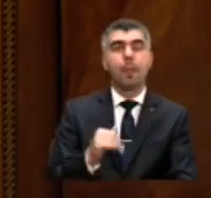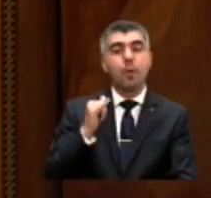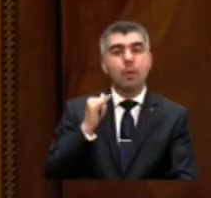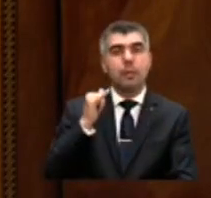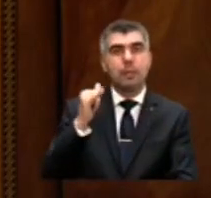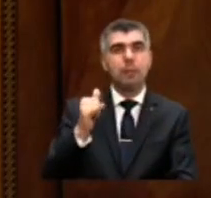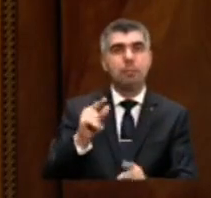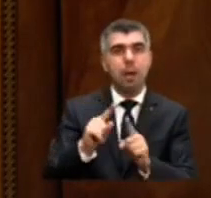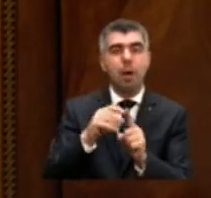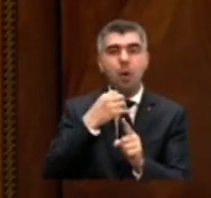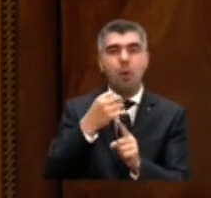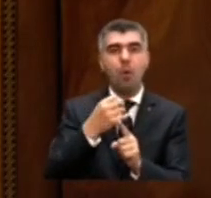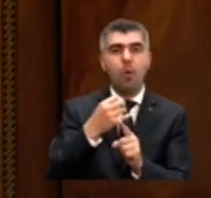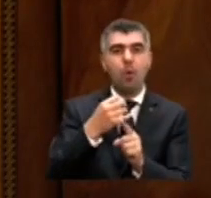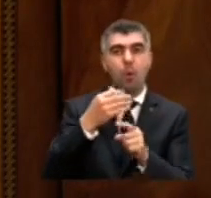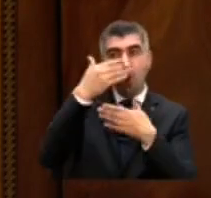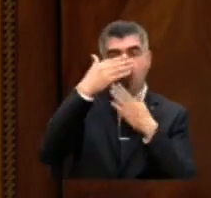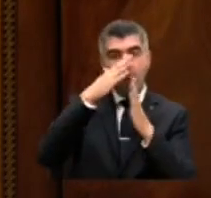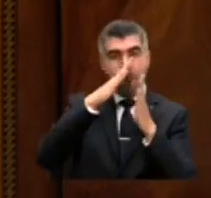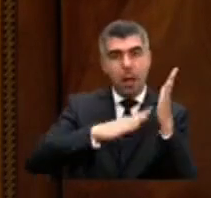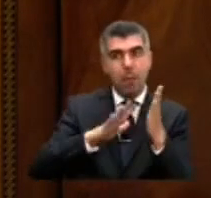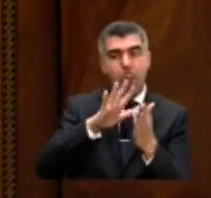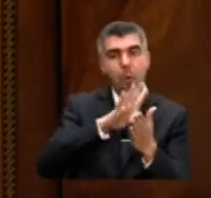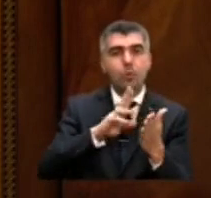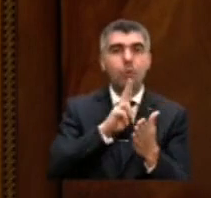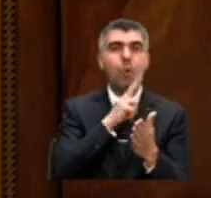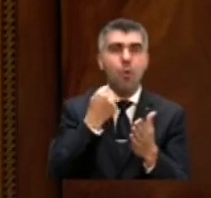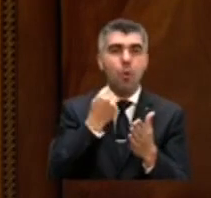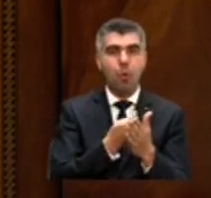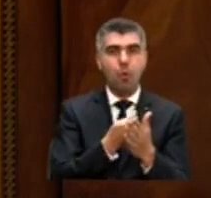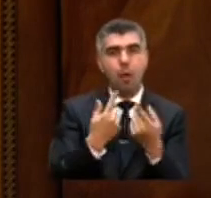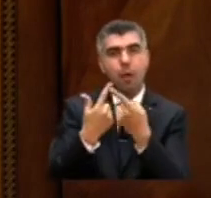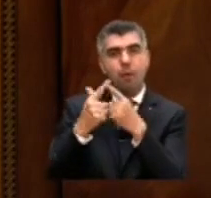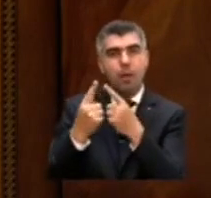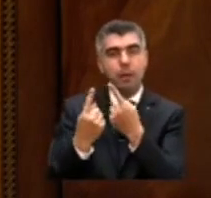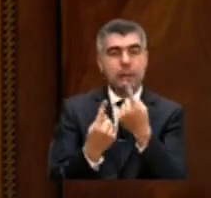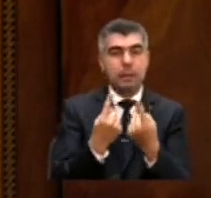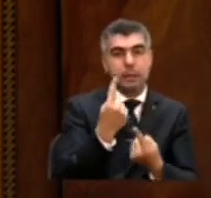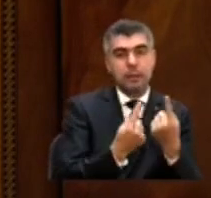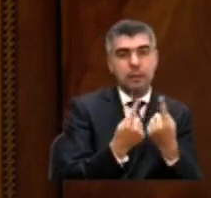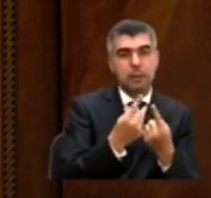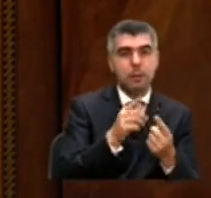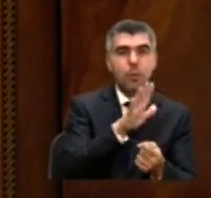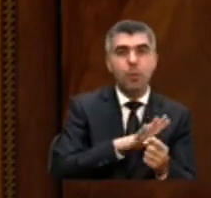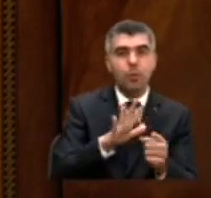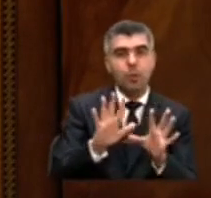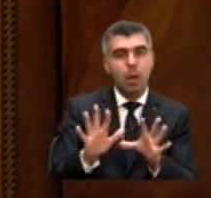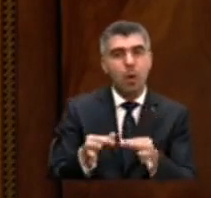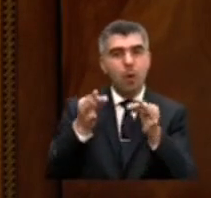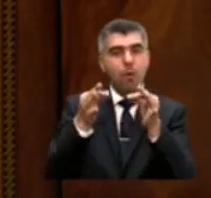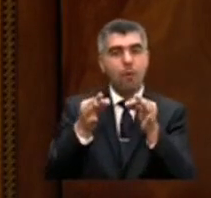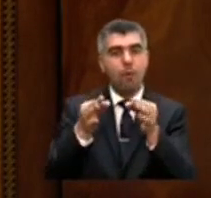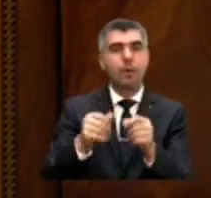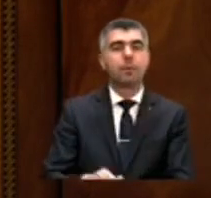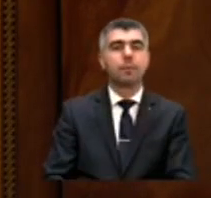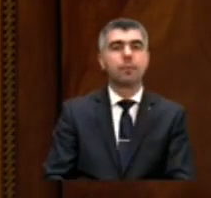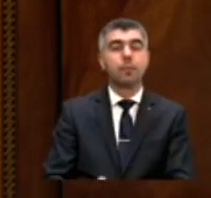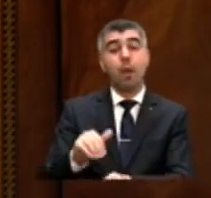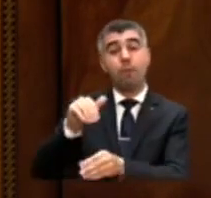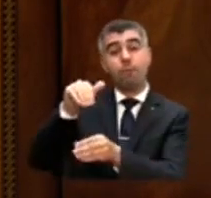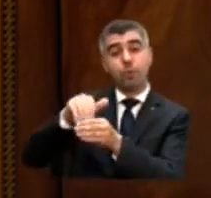بدورها والتدخل للحد من تشدي نسيج الإنتاج الوطني، ومكن الصندوق